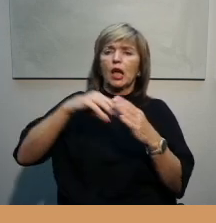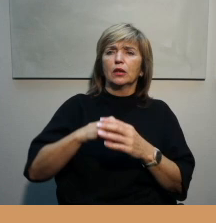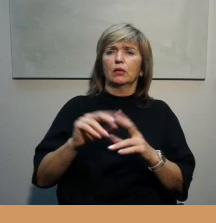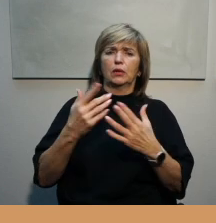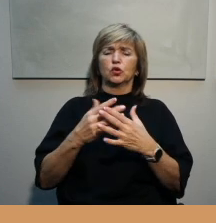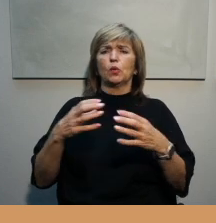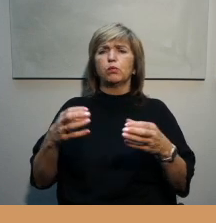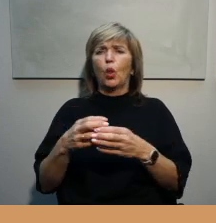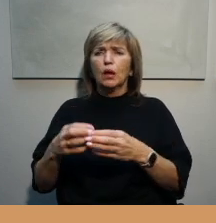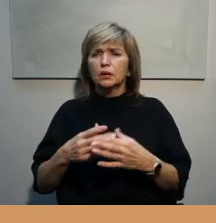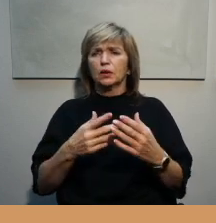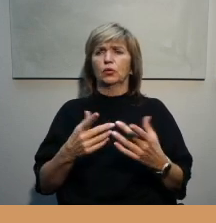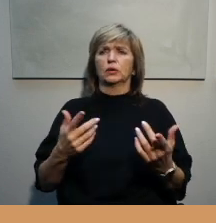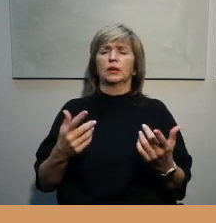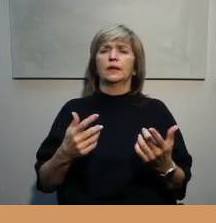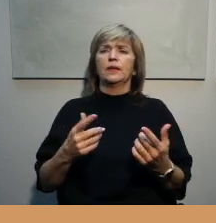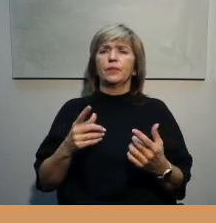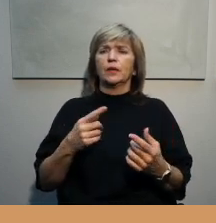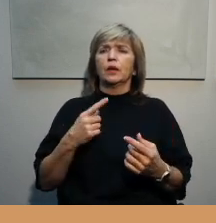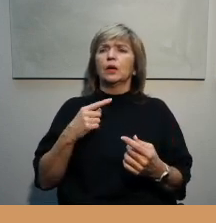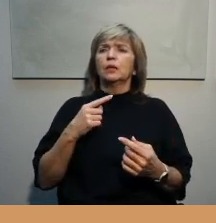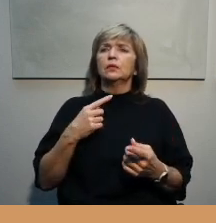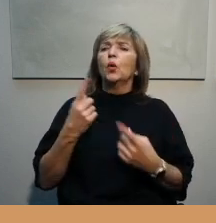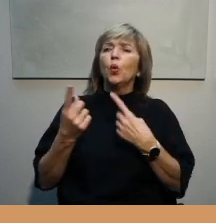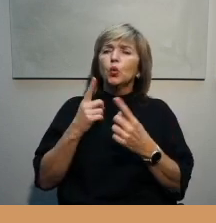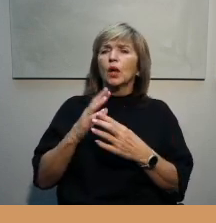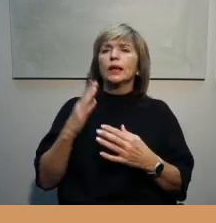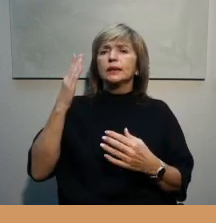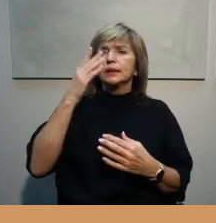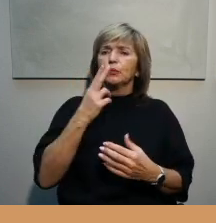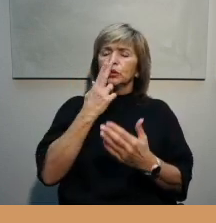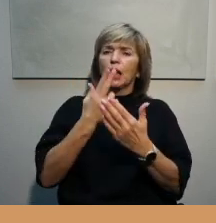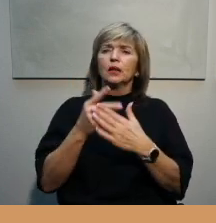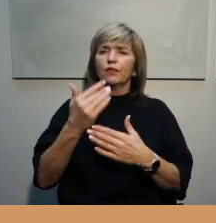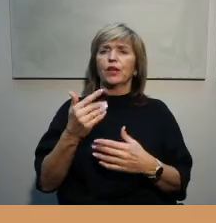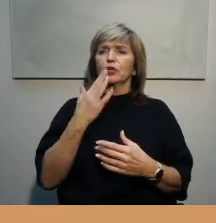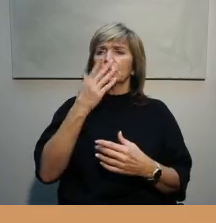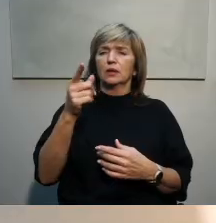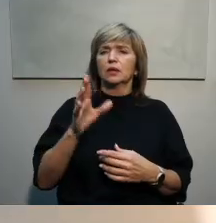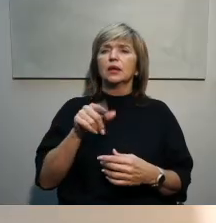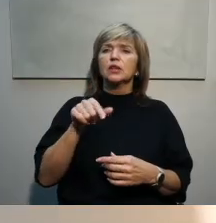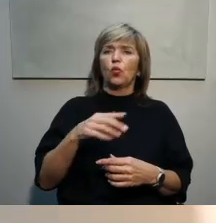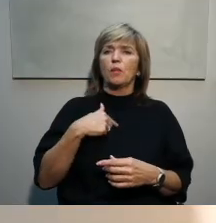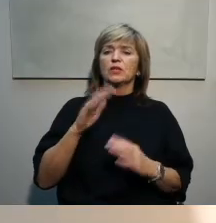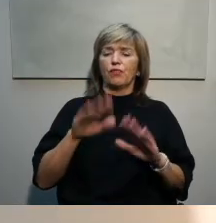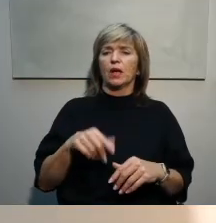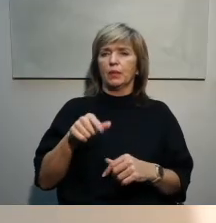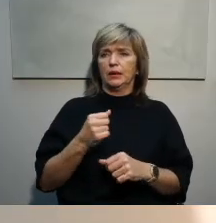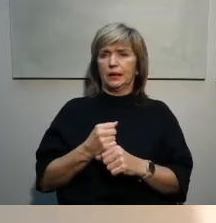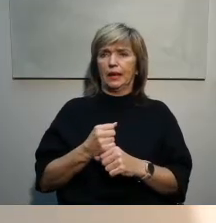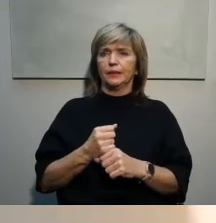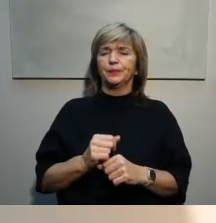pulciņos, citos kontekstos, uzrunāt viņu ar cerību, skatīties uz viņu ar cerību, tas ir tas, ko mēs varam